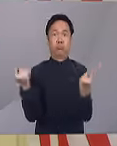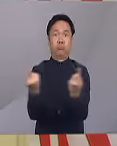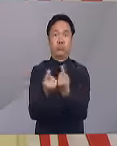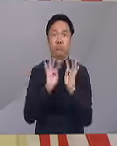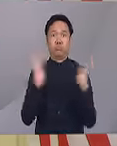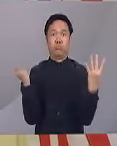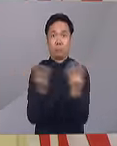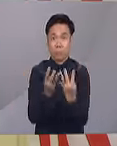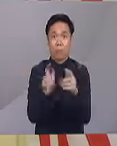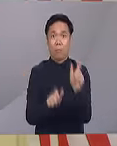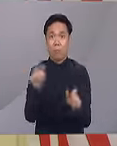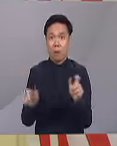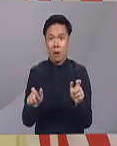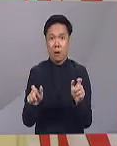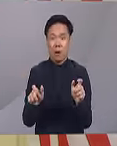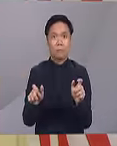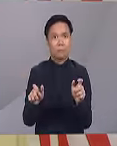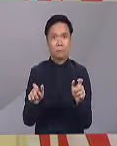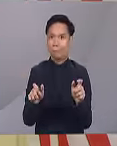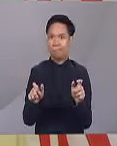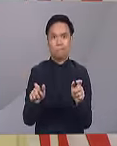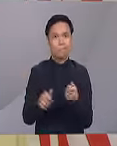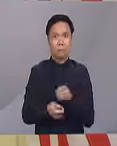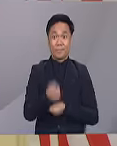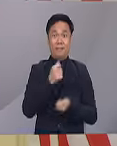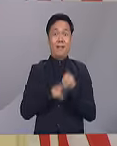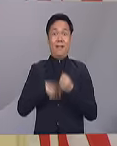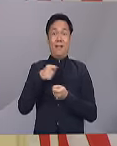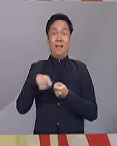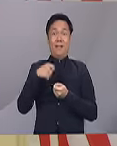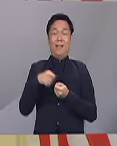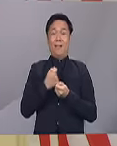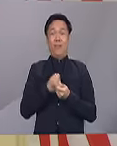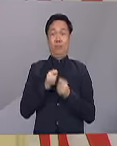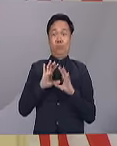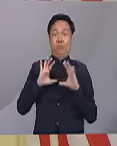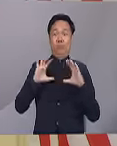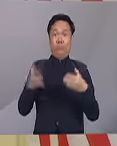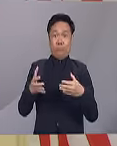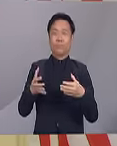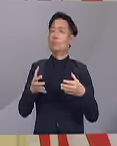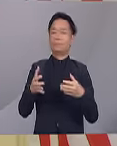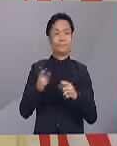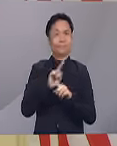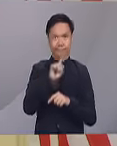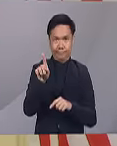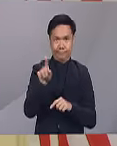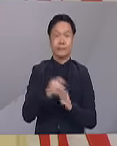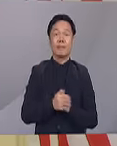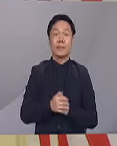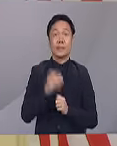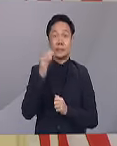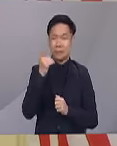ianya menjadi, walaupun dibenarkan riadah tersebut, tetapi kerana perhimpunan ramai itu menyebabkan tidak boleh. Kerana salah dari